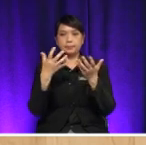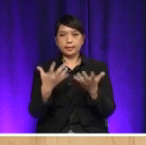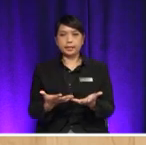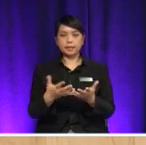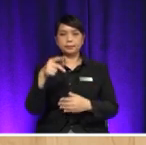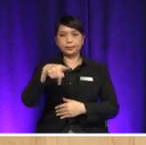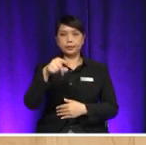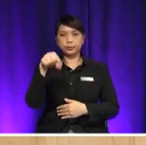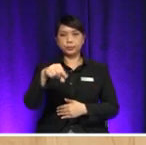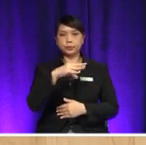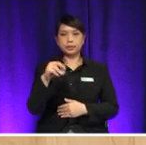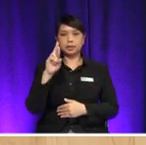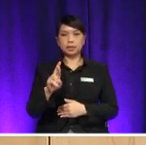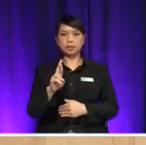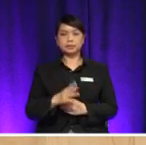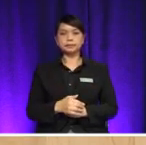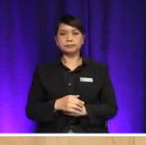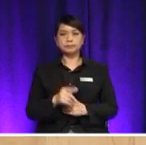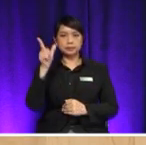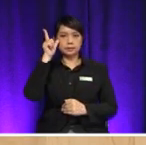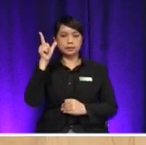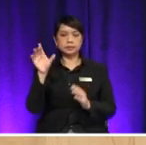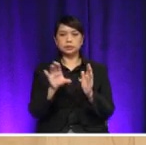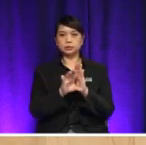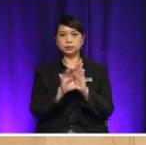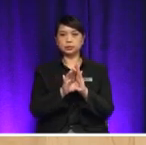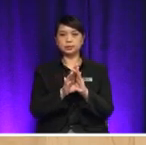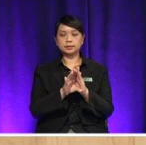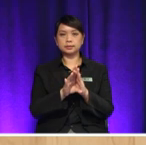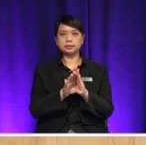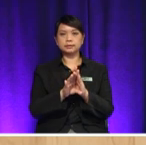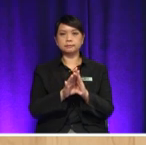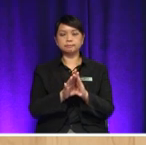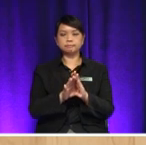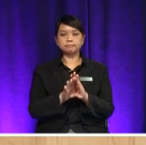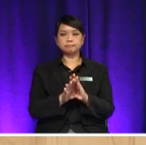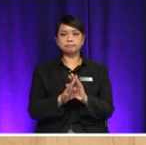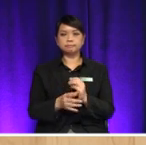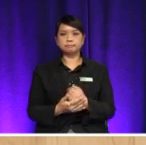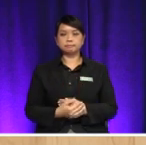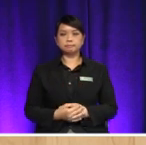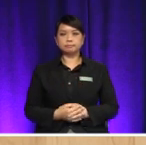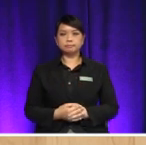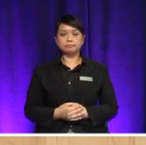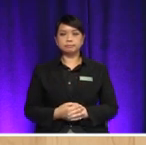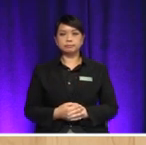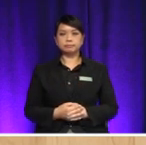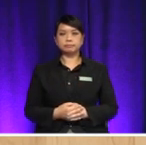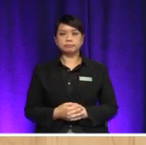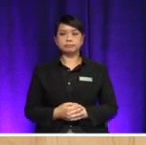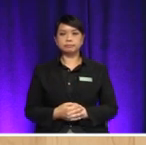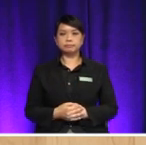q dan RT sebagai contoh nak mudah saya buat satu lagi kolom Oke lanjut di mana